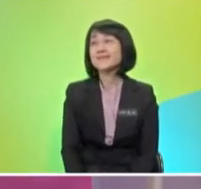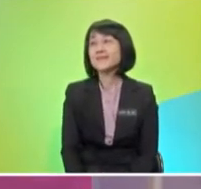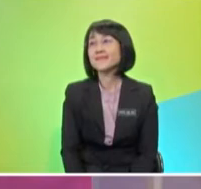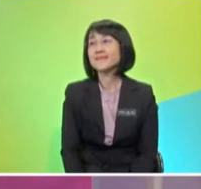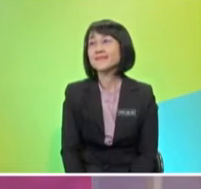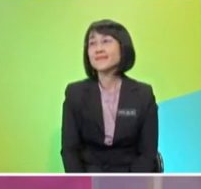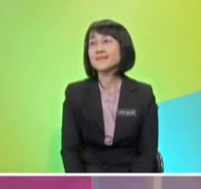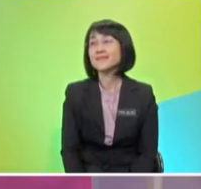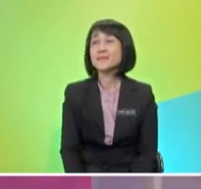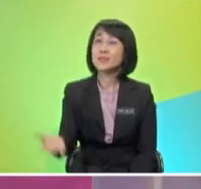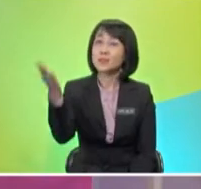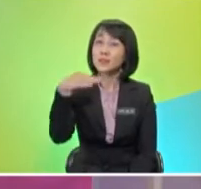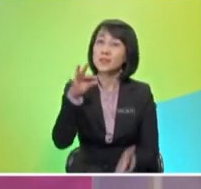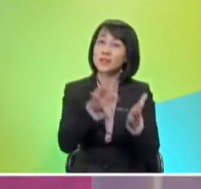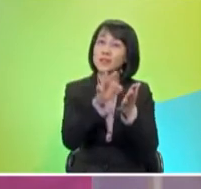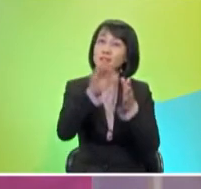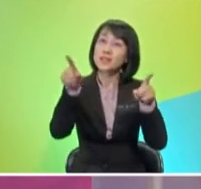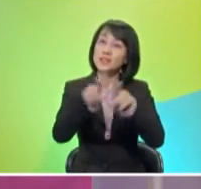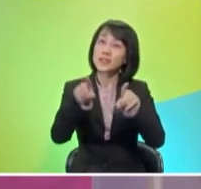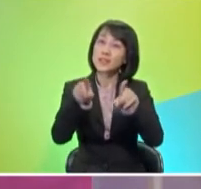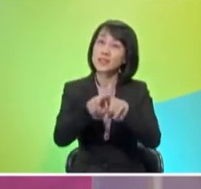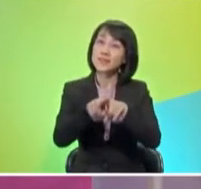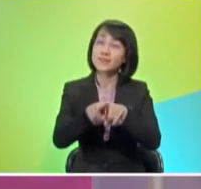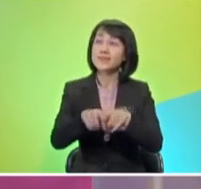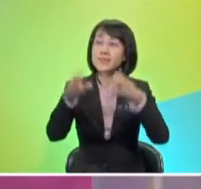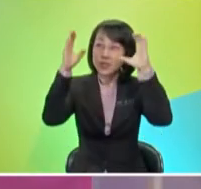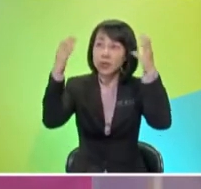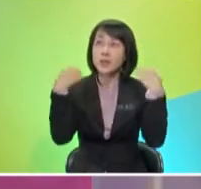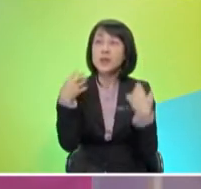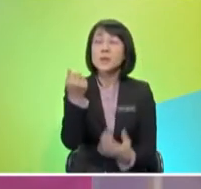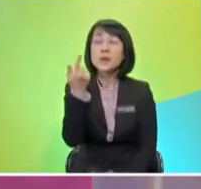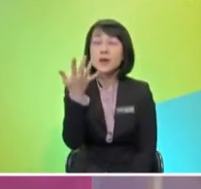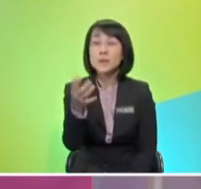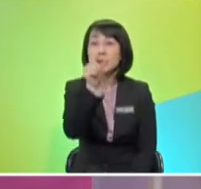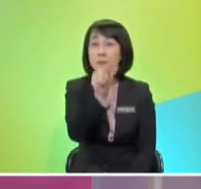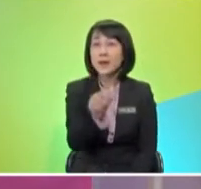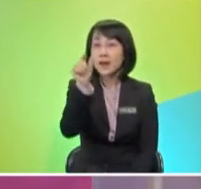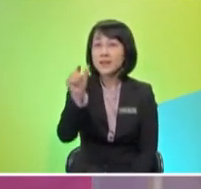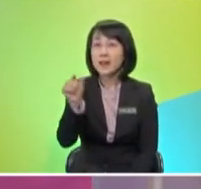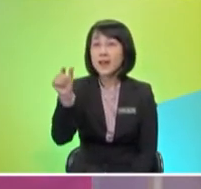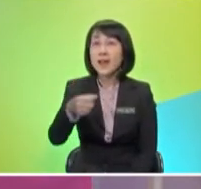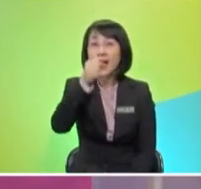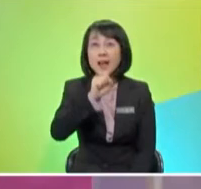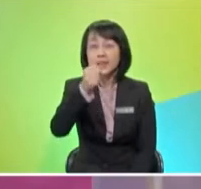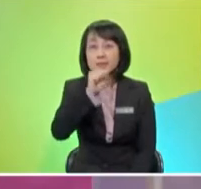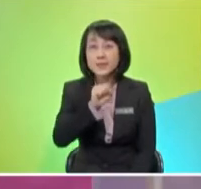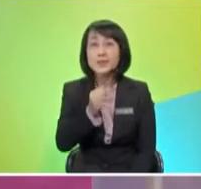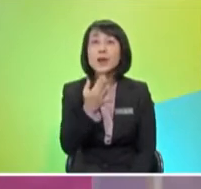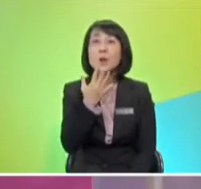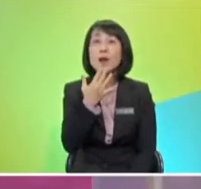sama-sama ria Cikgu ada berapa batang ice cream yang berwarna ungu oke